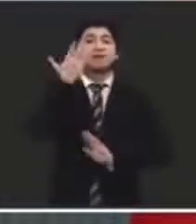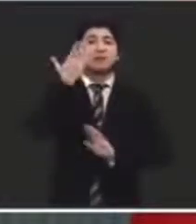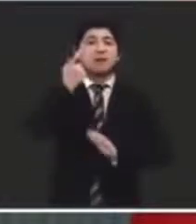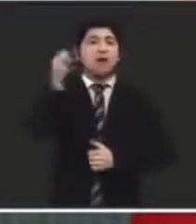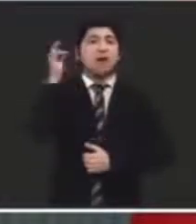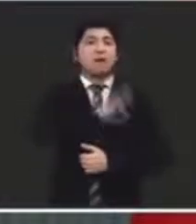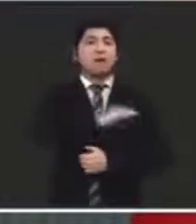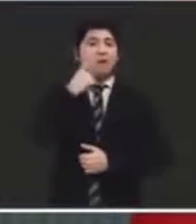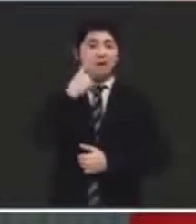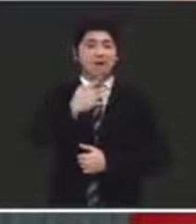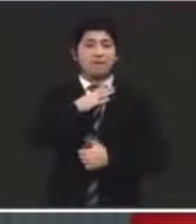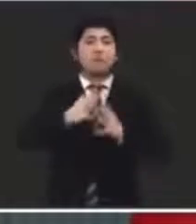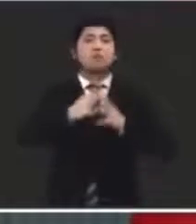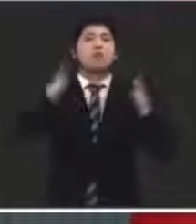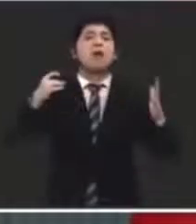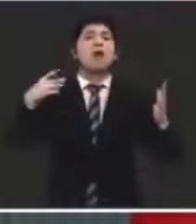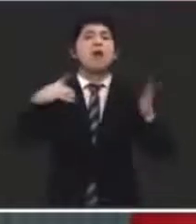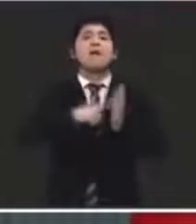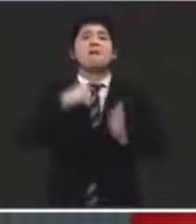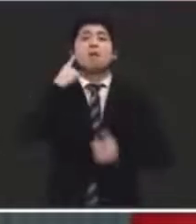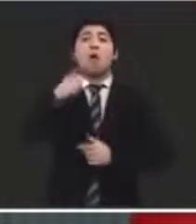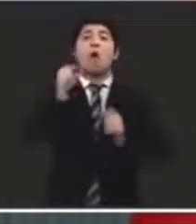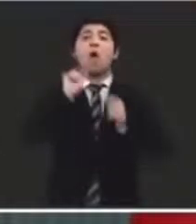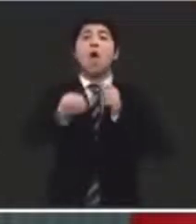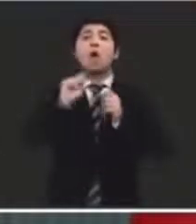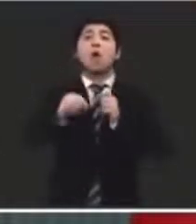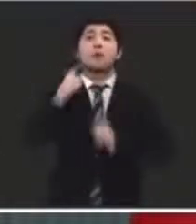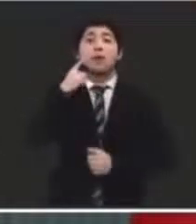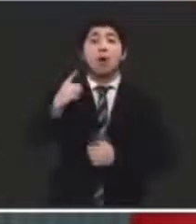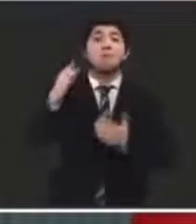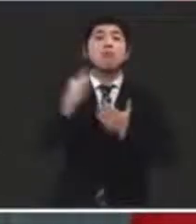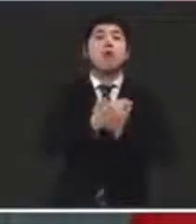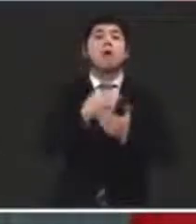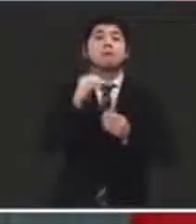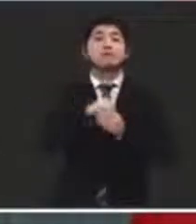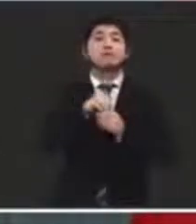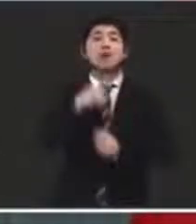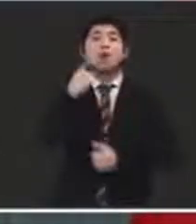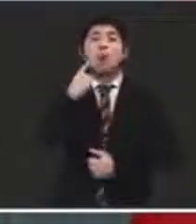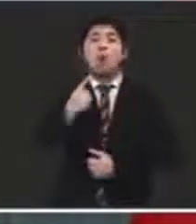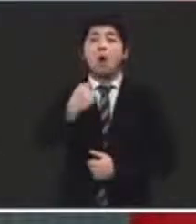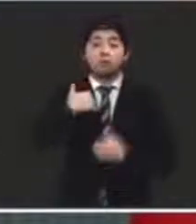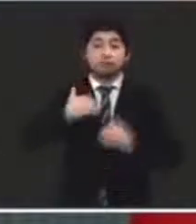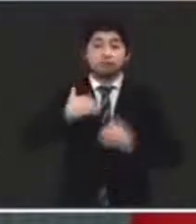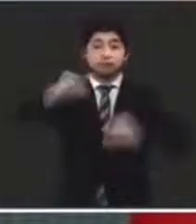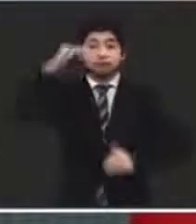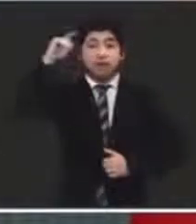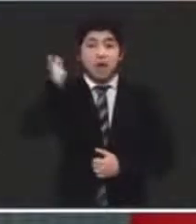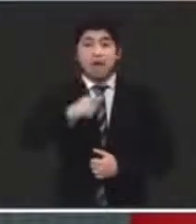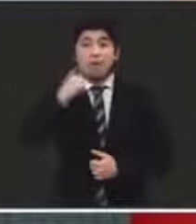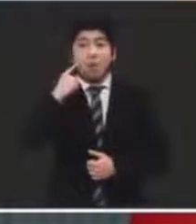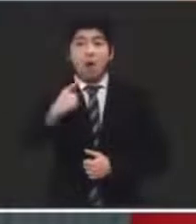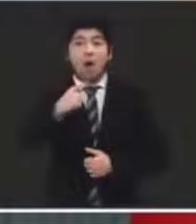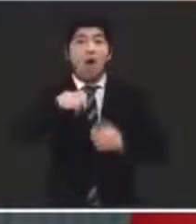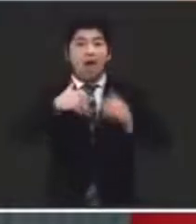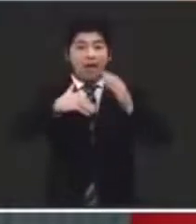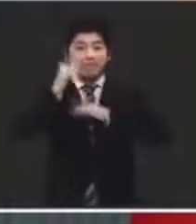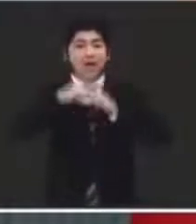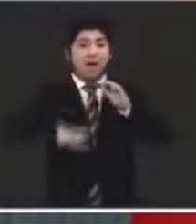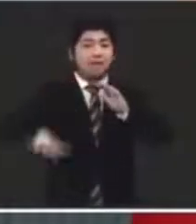yoluyla büyümeyi esas alan ekonomik programın üzerinde yükselttiğimiz altyapılardan